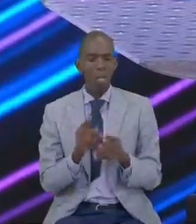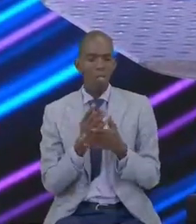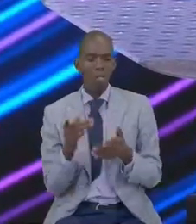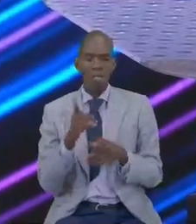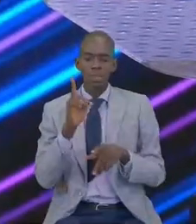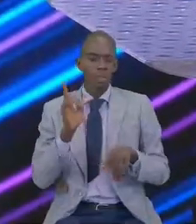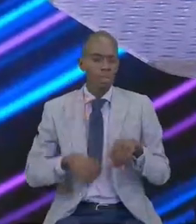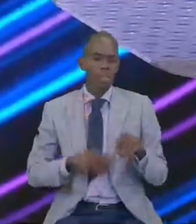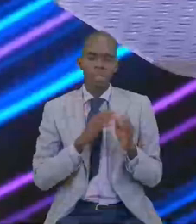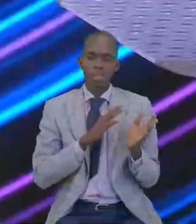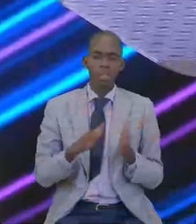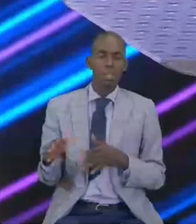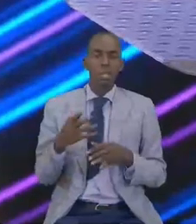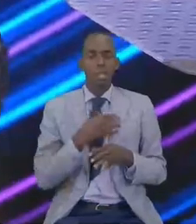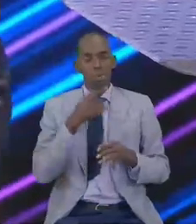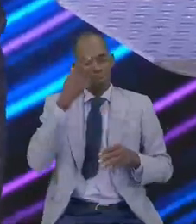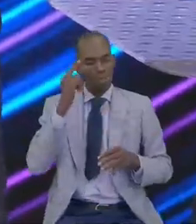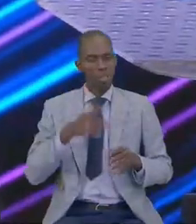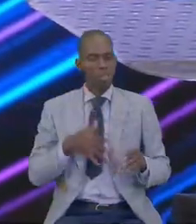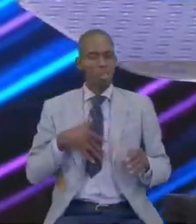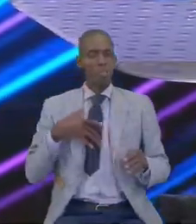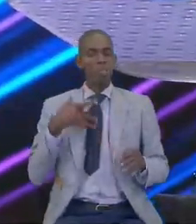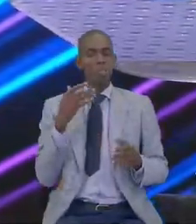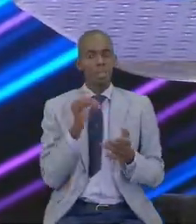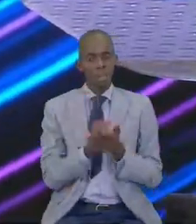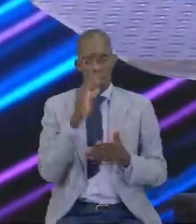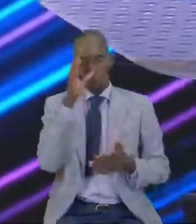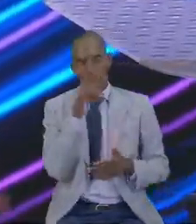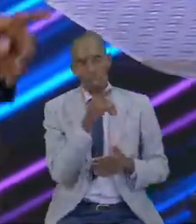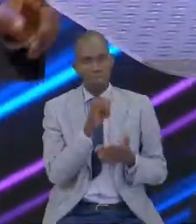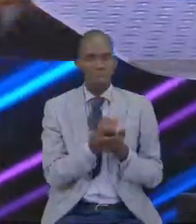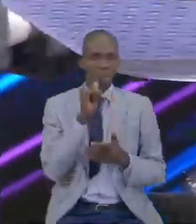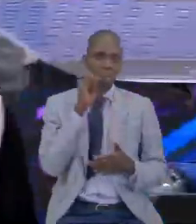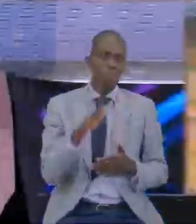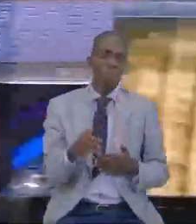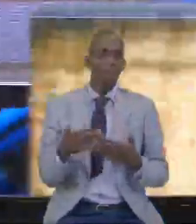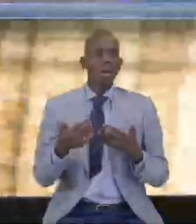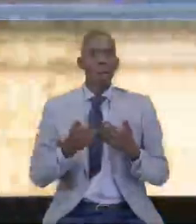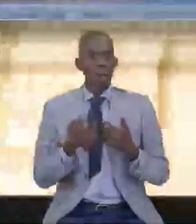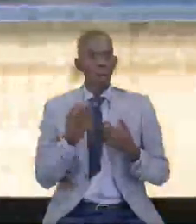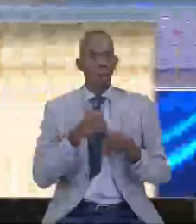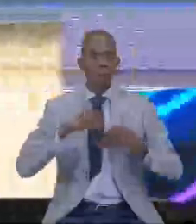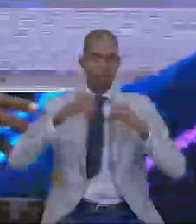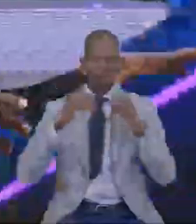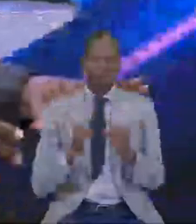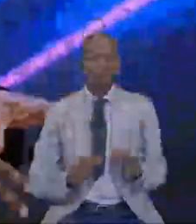comme quelque chose dont il peut se passer. Parce qu'ils se disent que cet homme, cette femme, a la puissance de